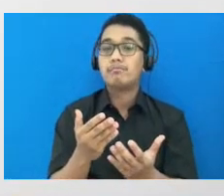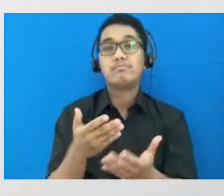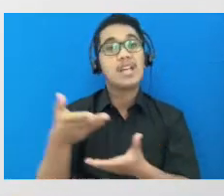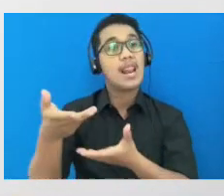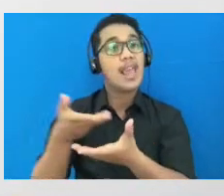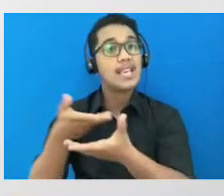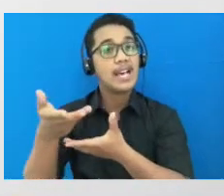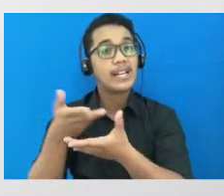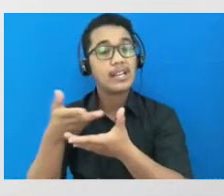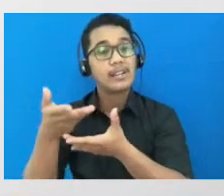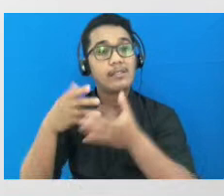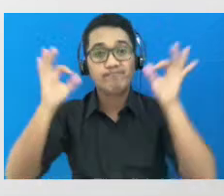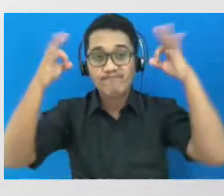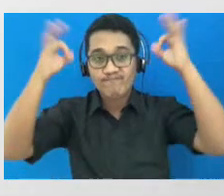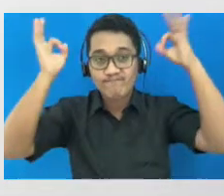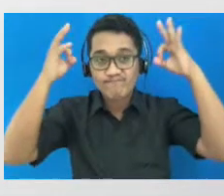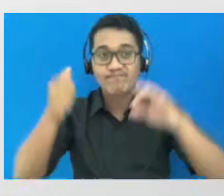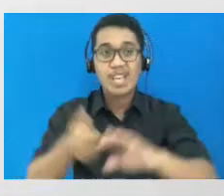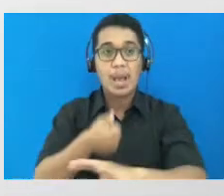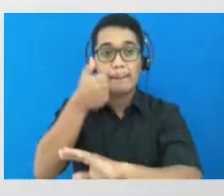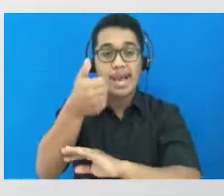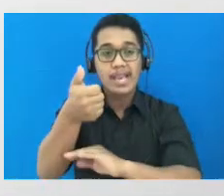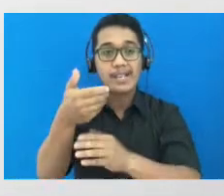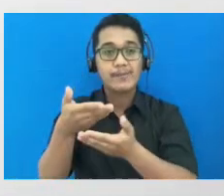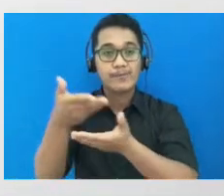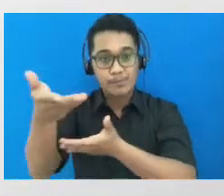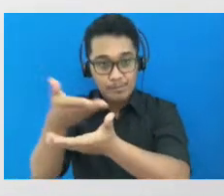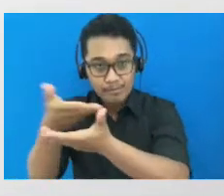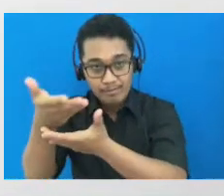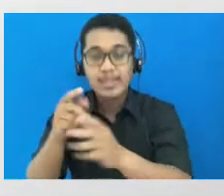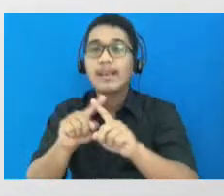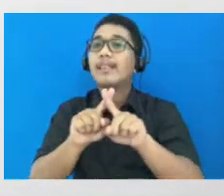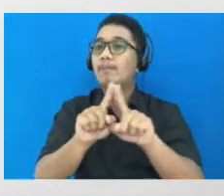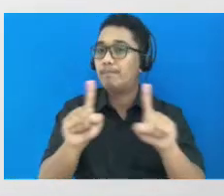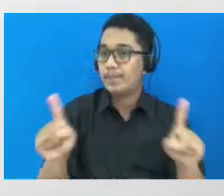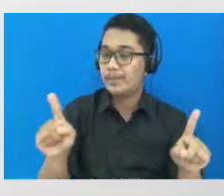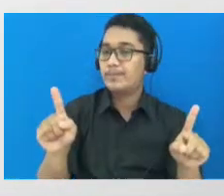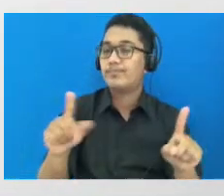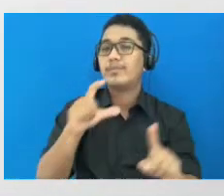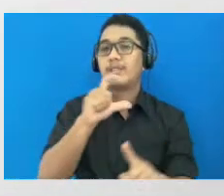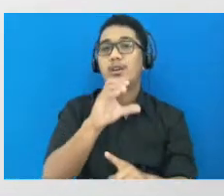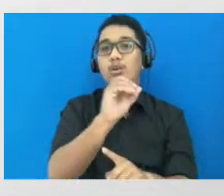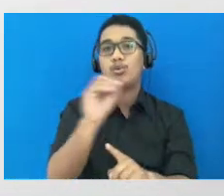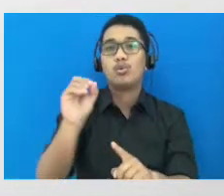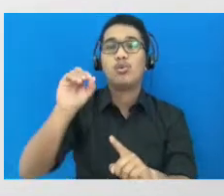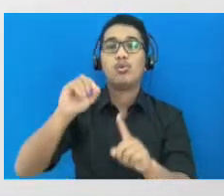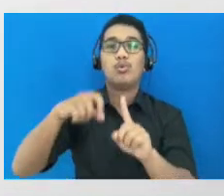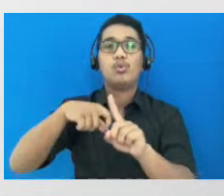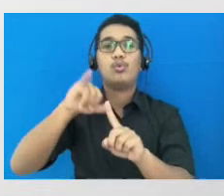pelayanan browsing yang lebih baik lah bagi pengguna. Tetapi di sisi lain,